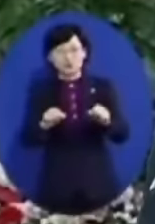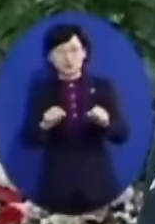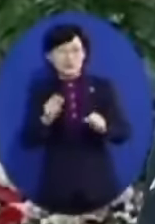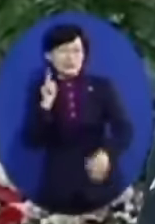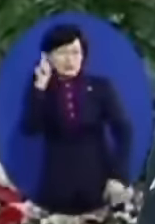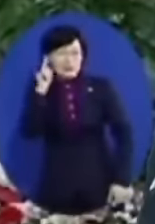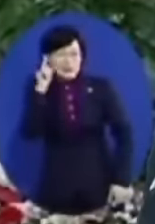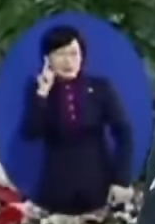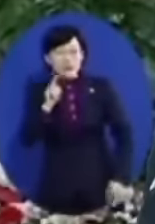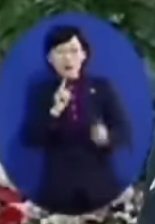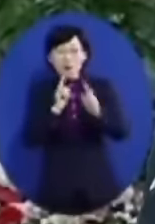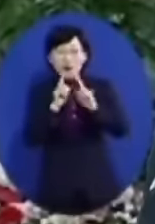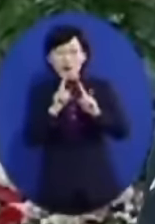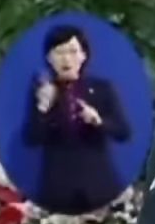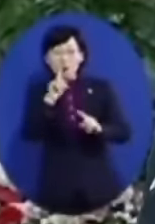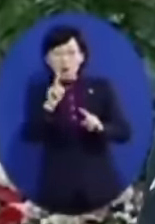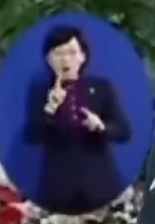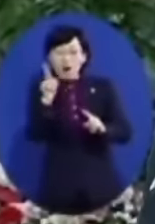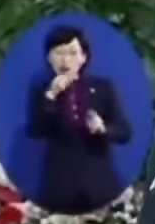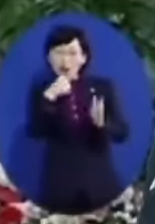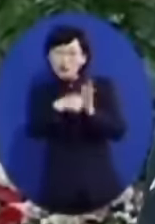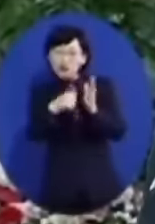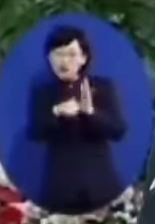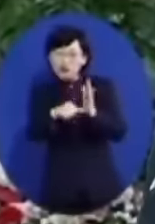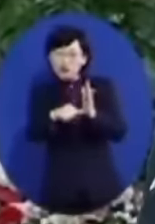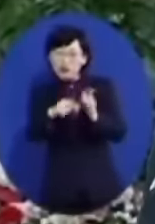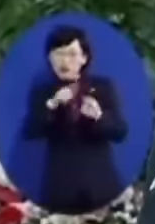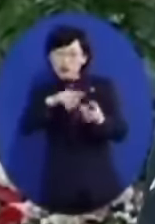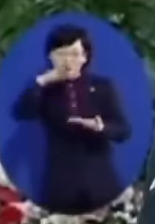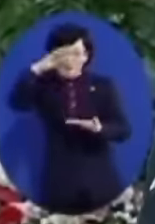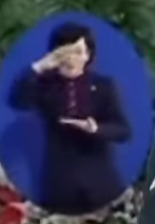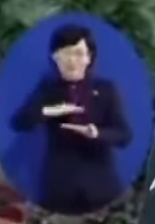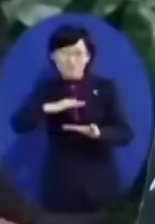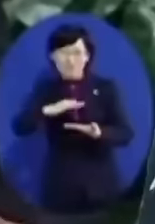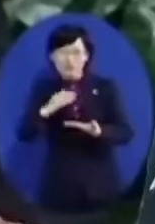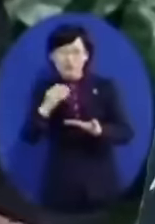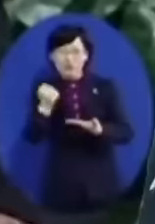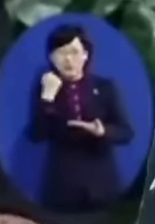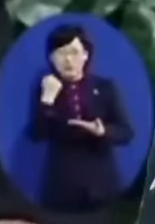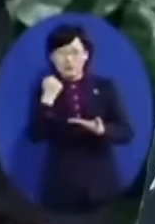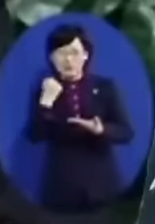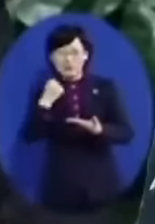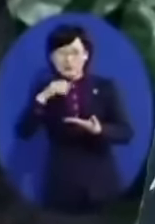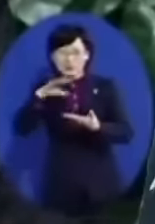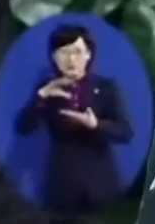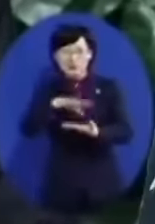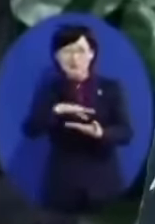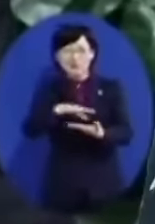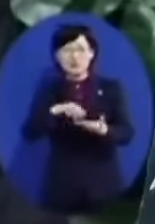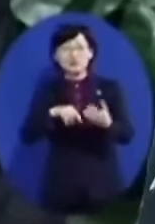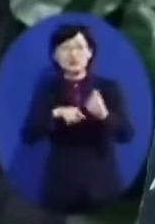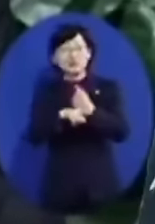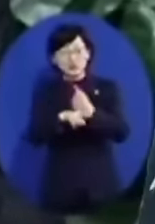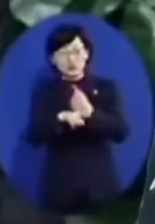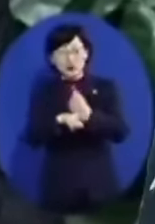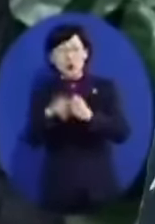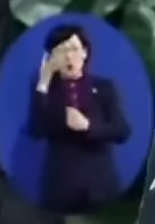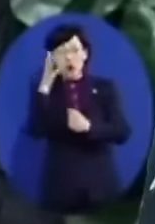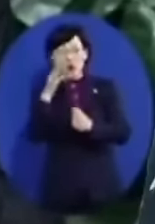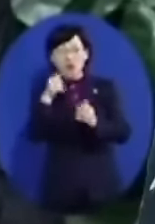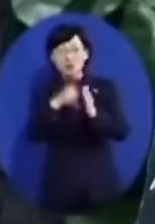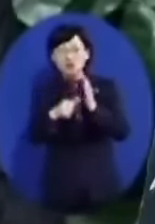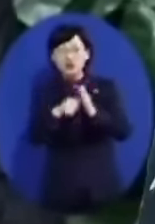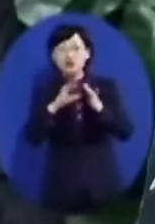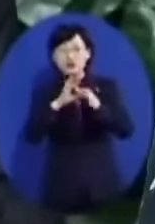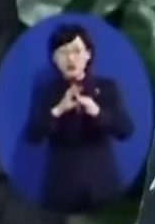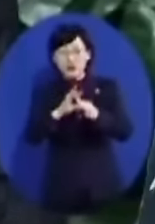스트레스란 말은 한 물체에 가해지는 압력이나 물리적 힘을 가리키는 의미로 원래 물리학에서